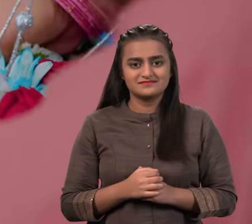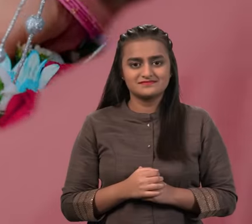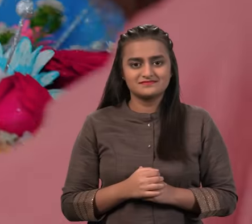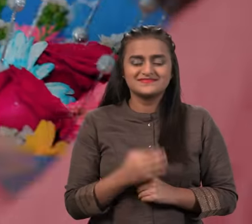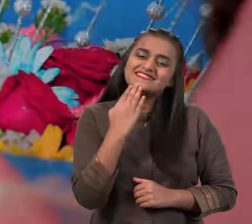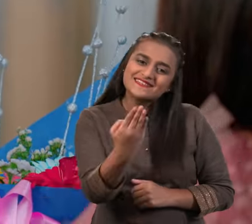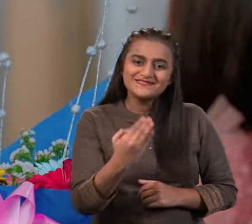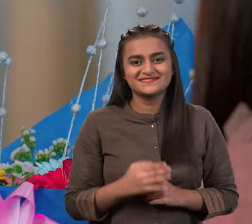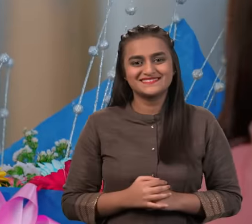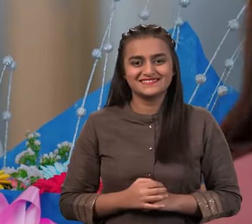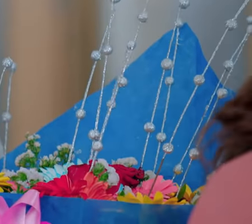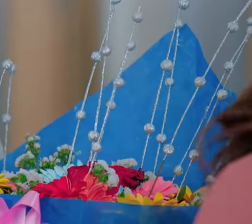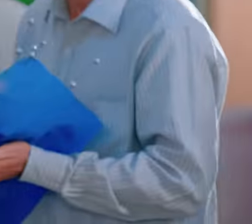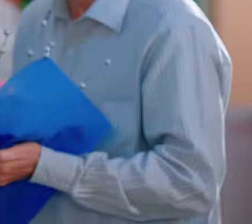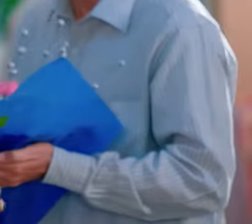थैंक यू।